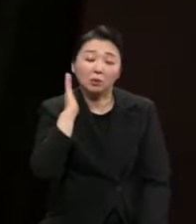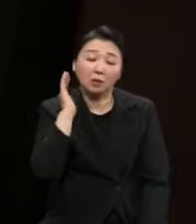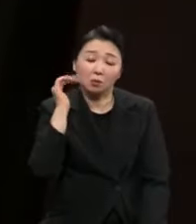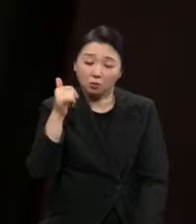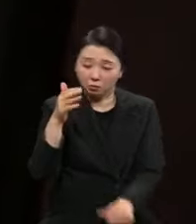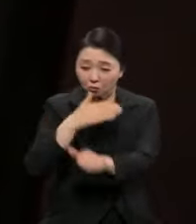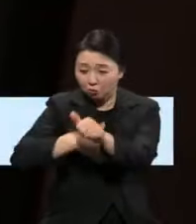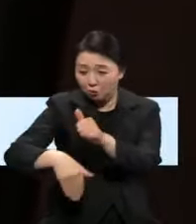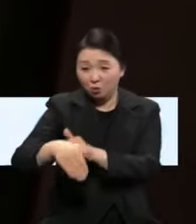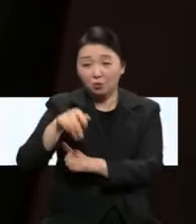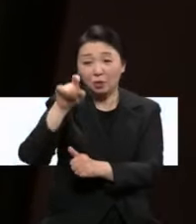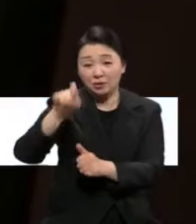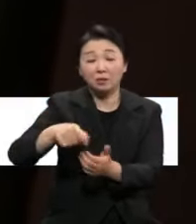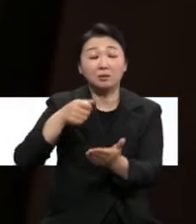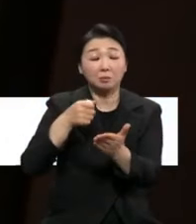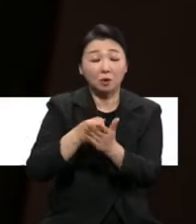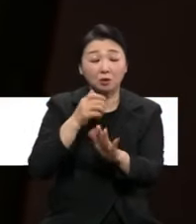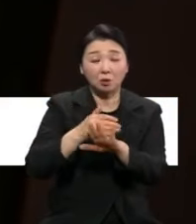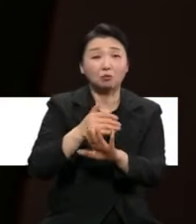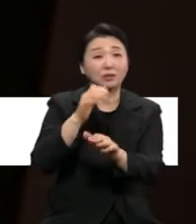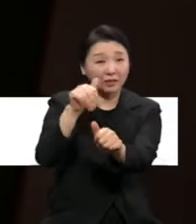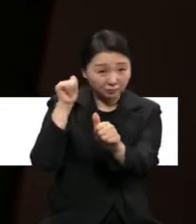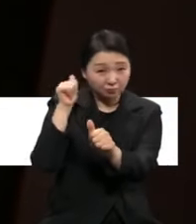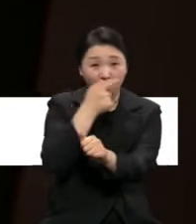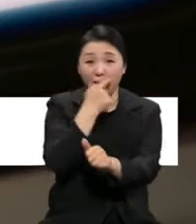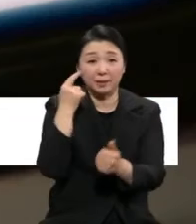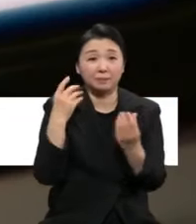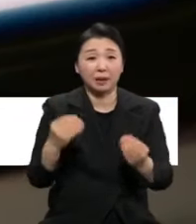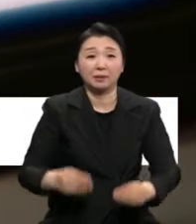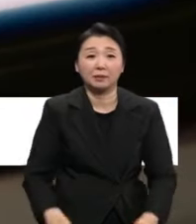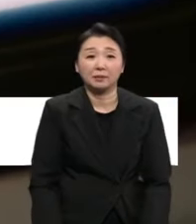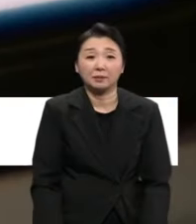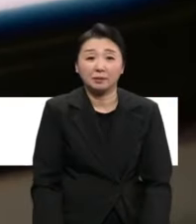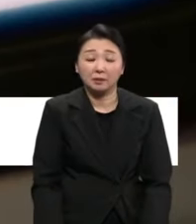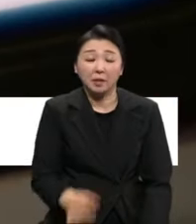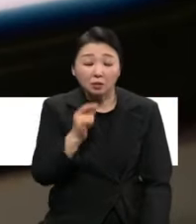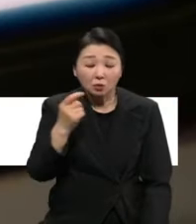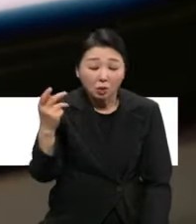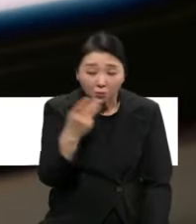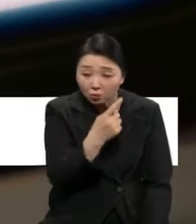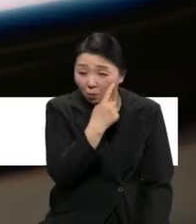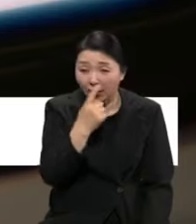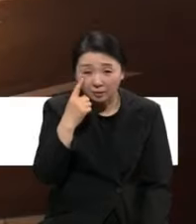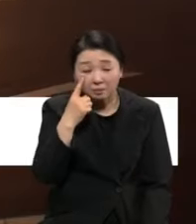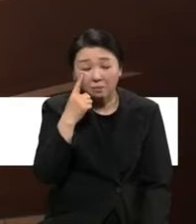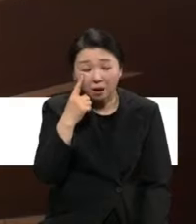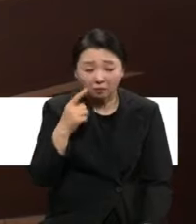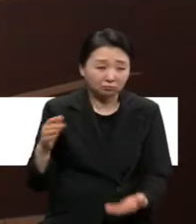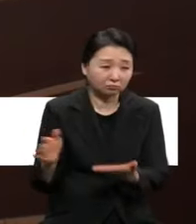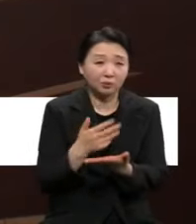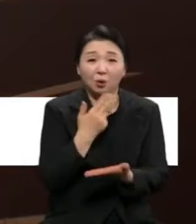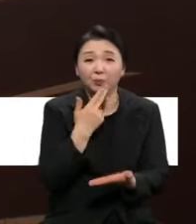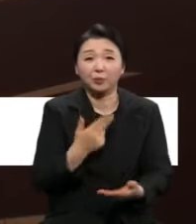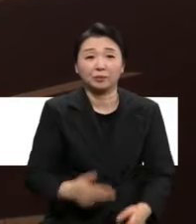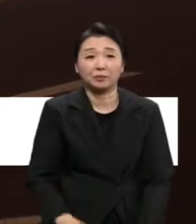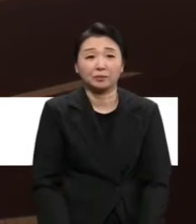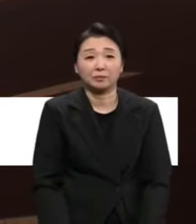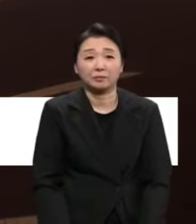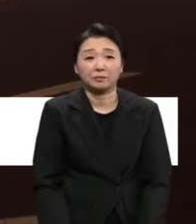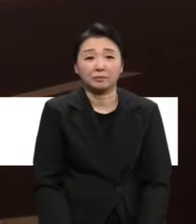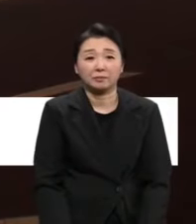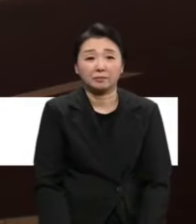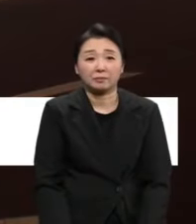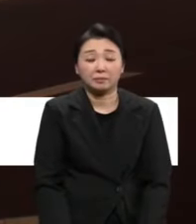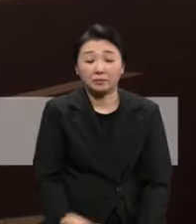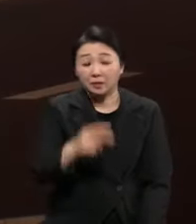해놓고 택시를 부른 사실을 확인했습니다 연락처로 입력된 전화번호는 존재하지 않는였습니다